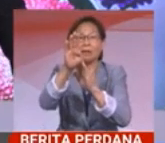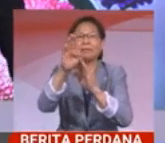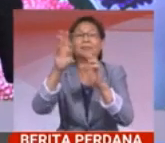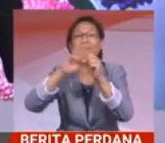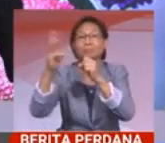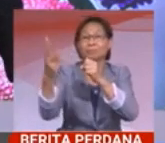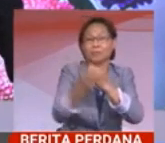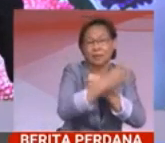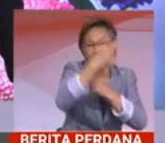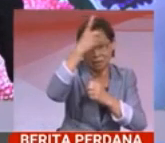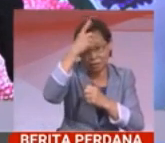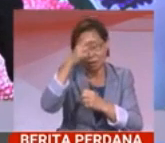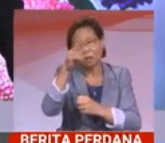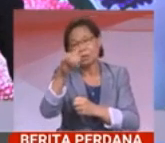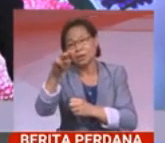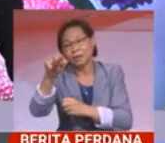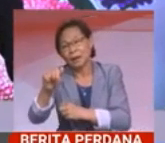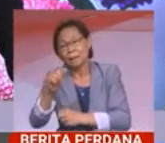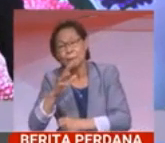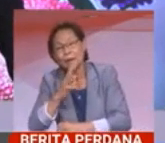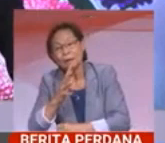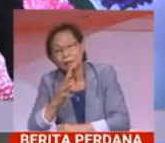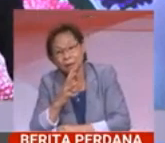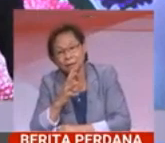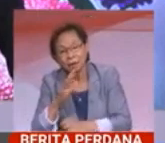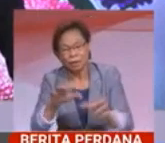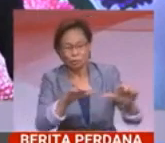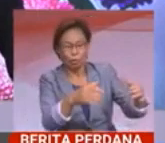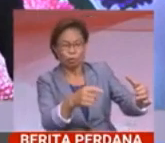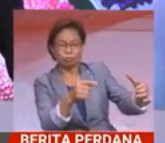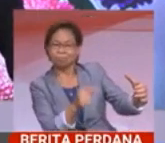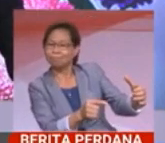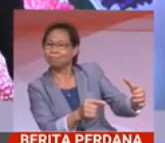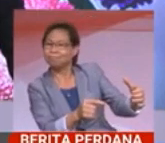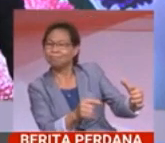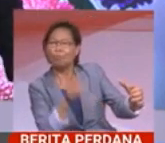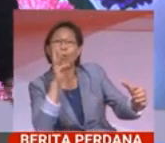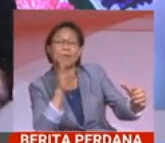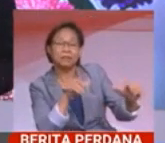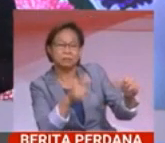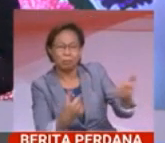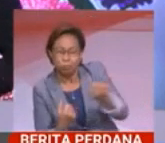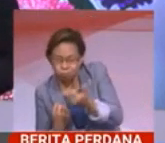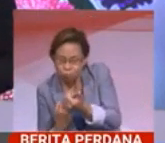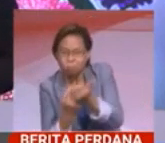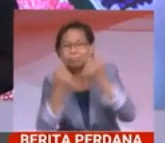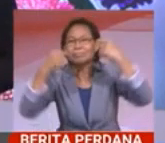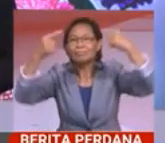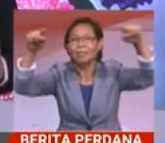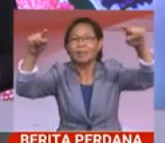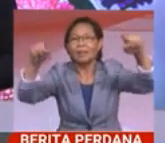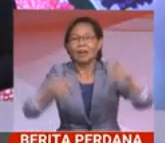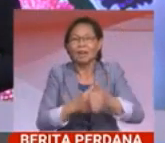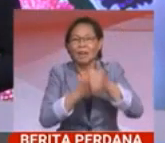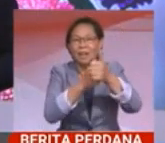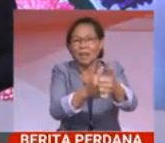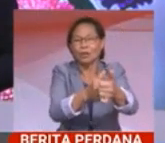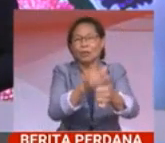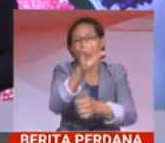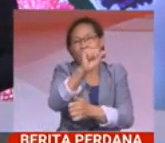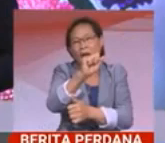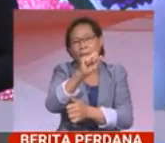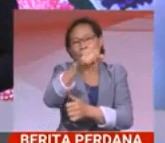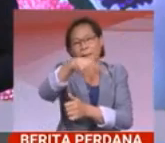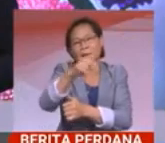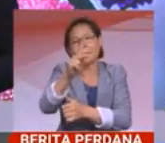dan muksin golongan itu juga menjadi tonggak kejayaan pematuhan perintah call-an